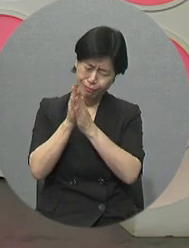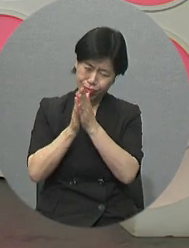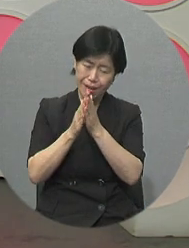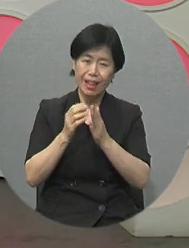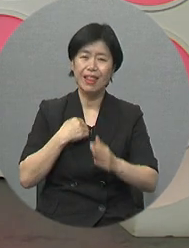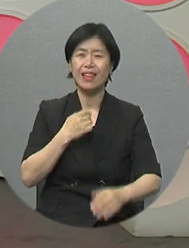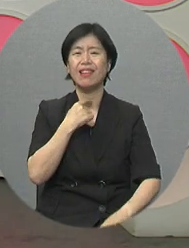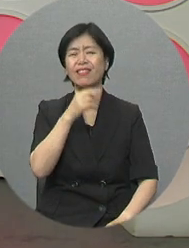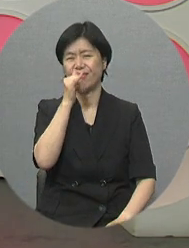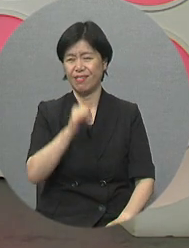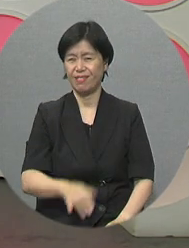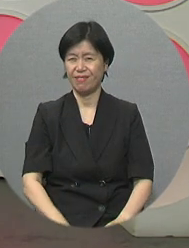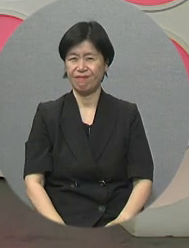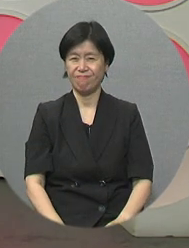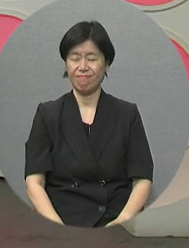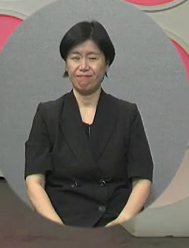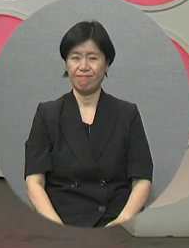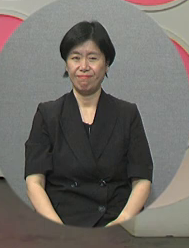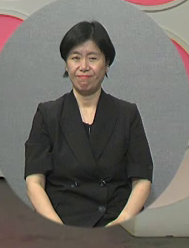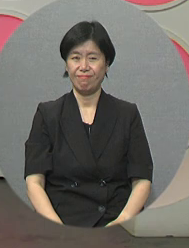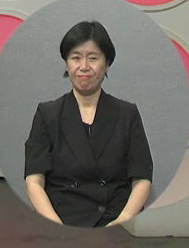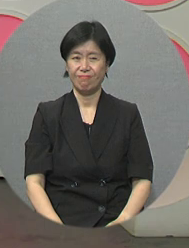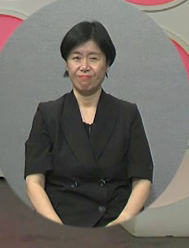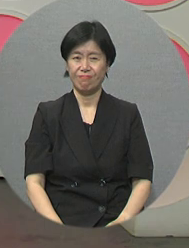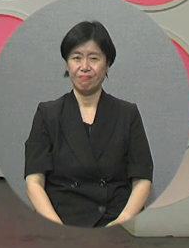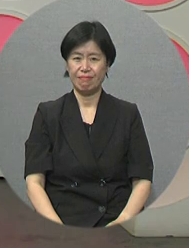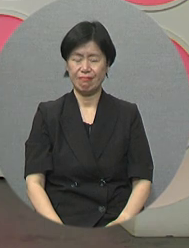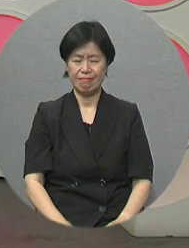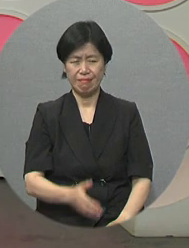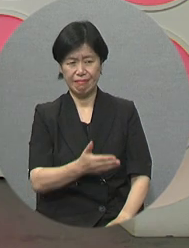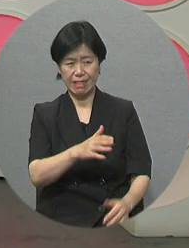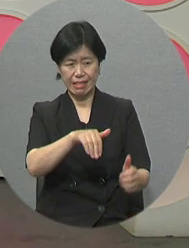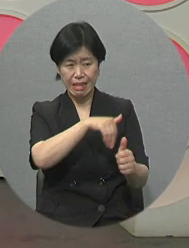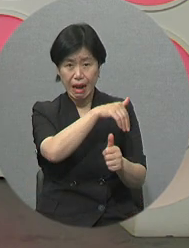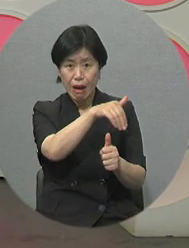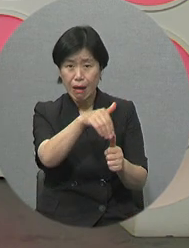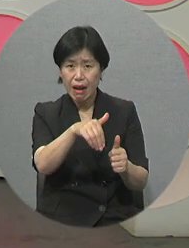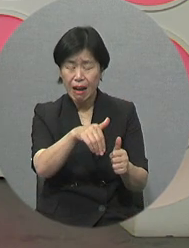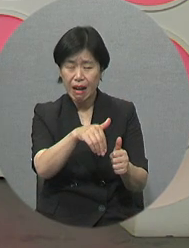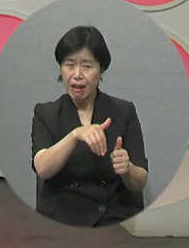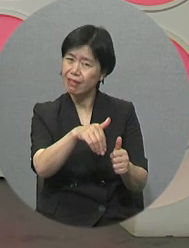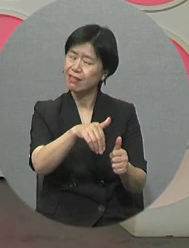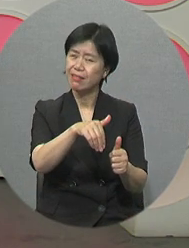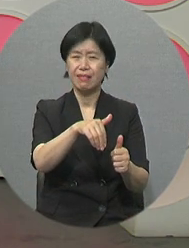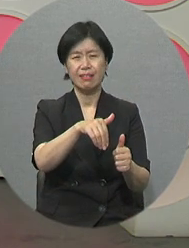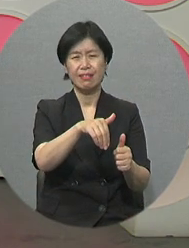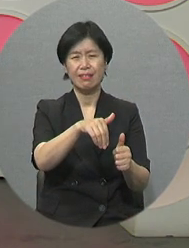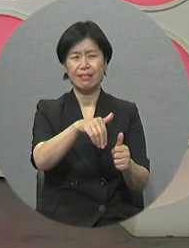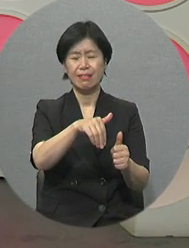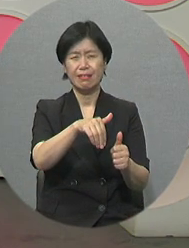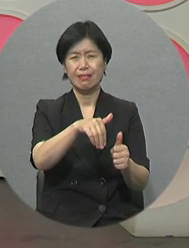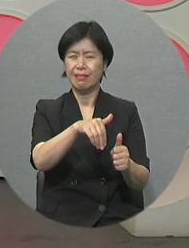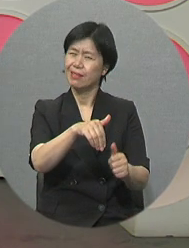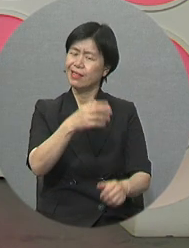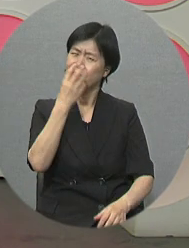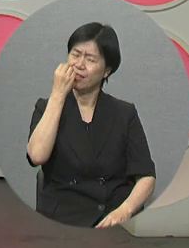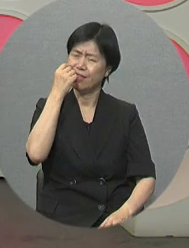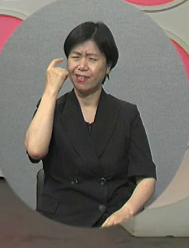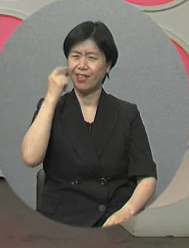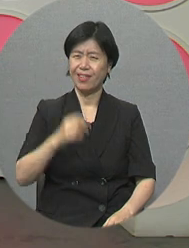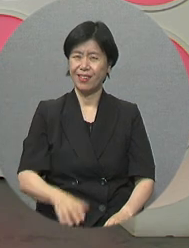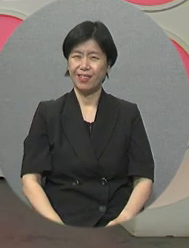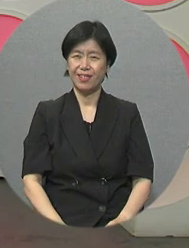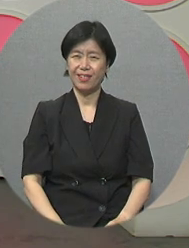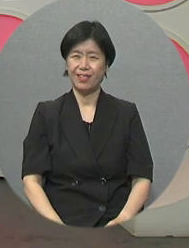들고 그래가지고 다 부러지고 했었습니다. 저는 좀 준호 씨의 그런 처우가 좀 부당하다고 생각합니다. 이건 개인적으로,